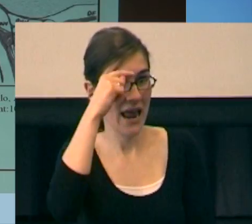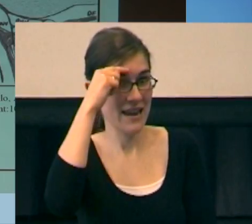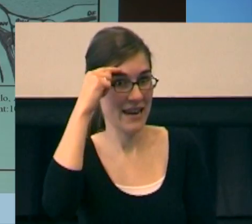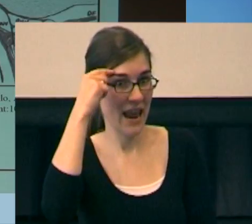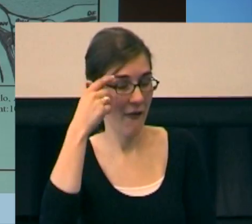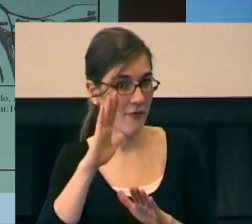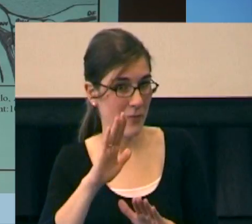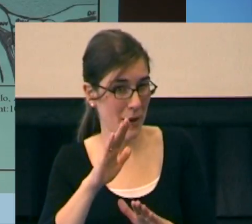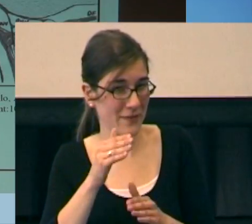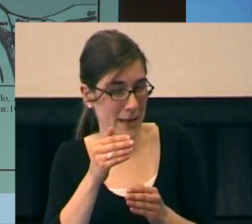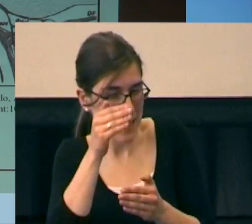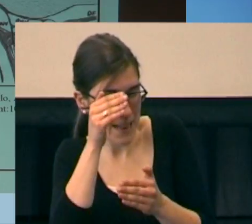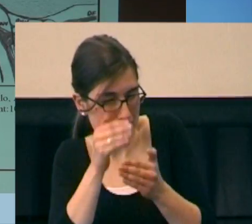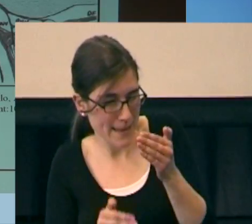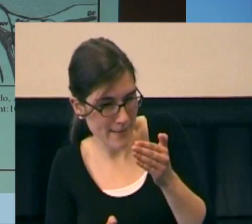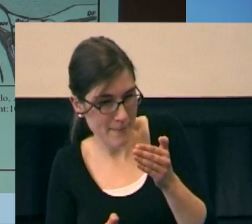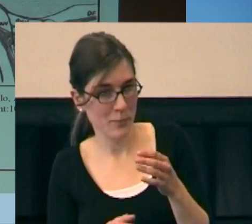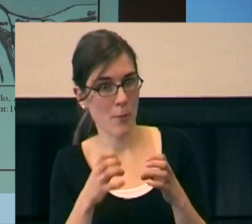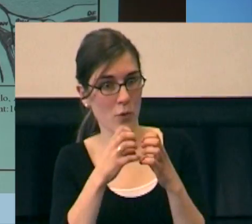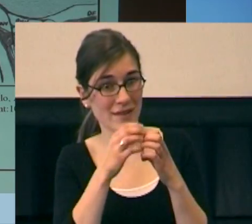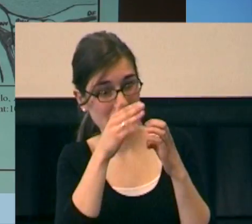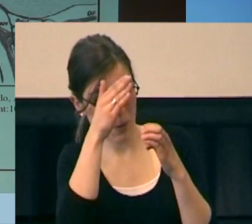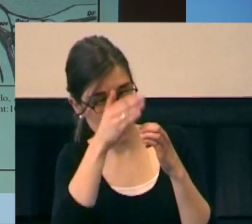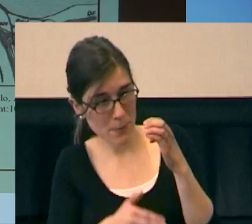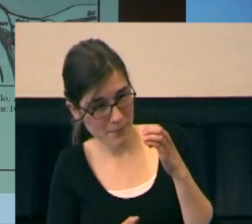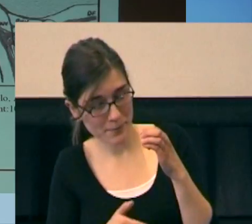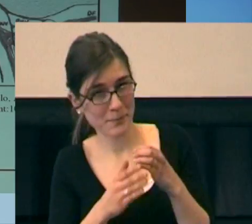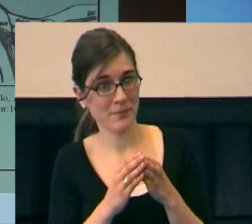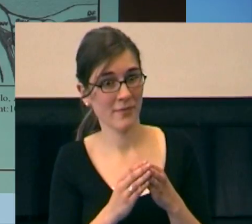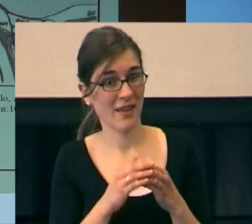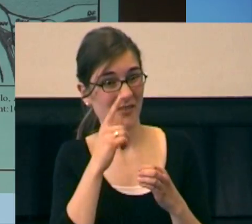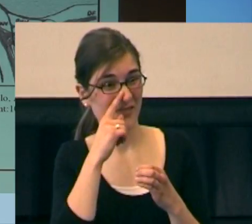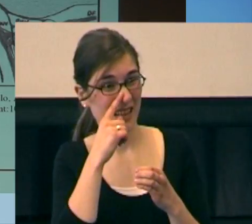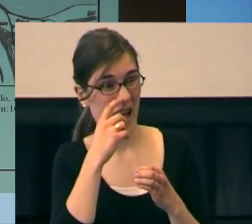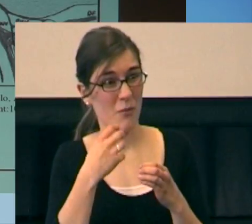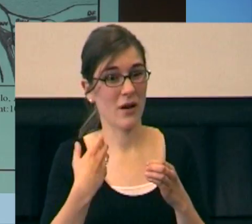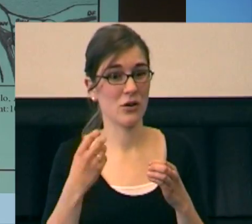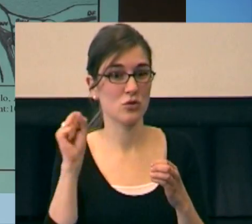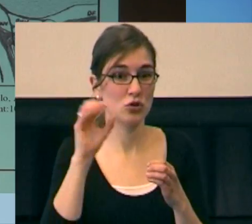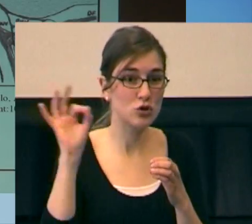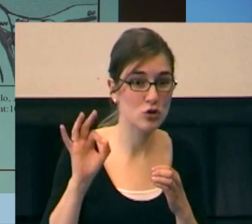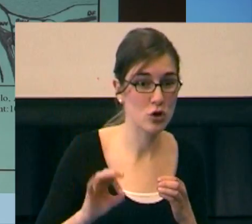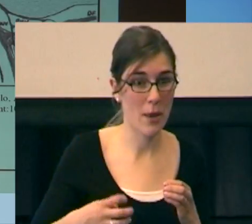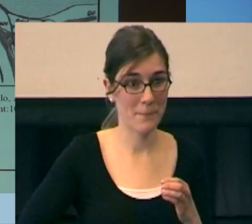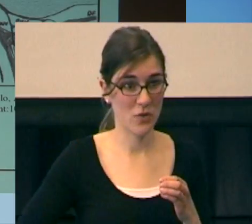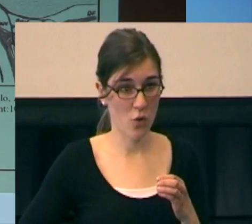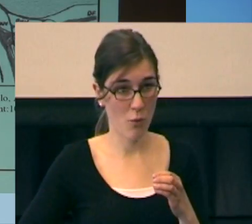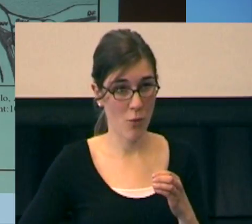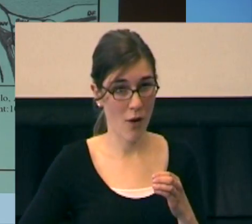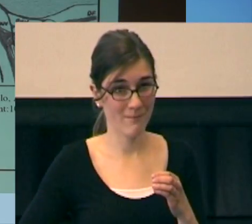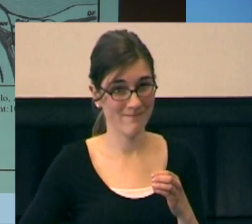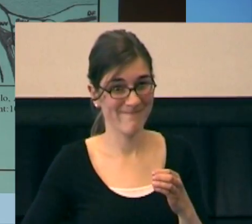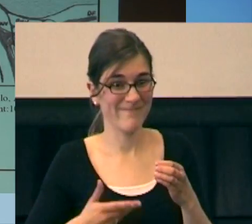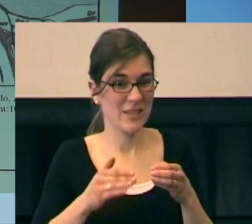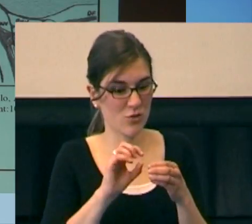schneiden Sie ganz dicht an der Prostata Oberfläche. Wenn der Tumor aber schon fortgeschritten ist, riskieren Sie, damit Tumor